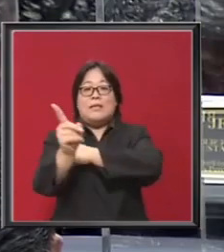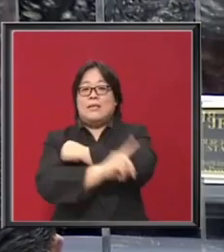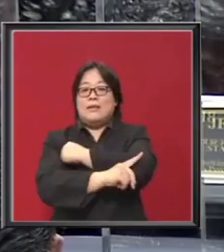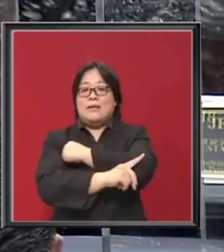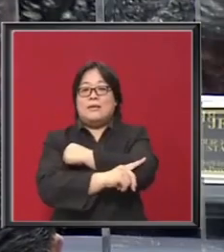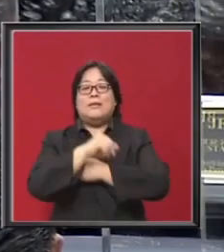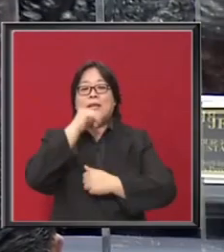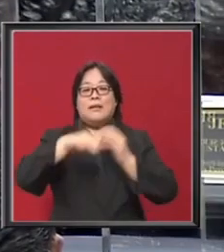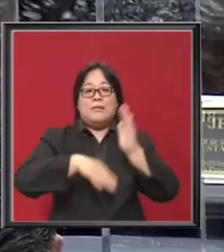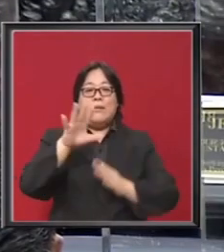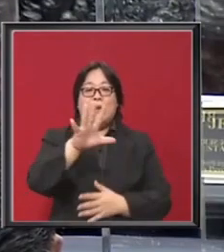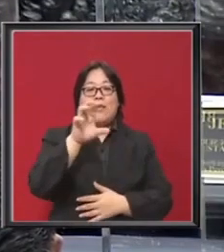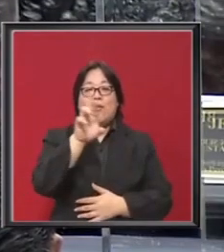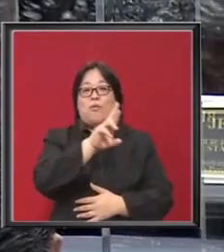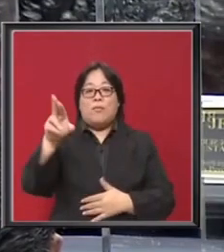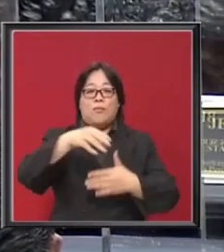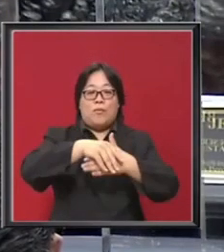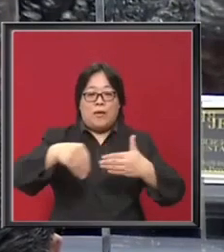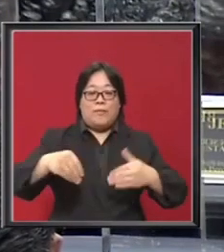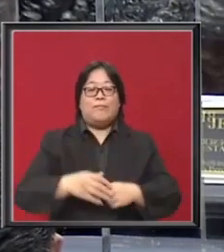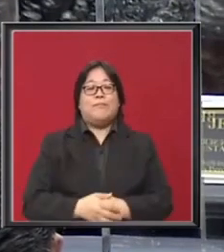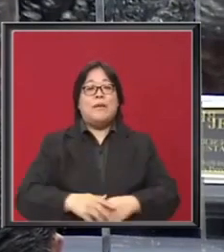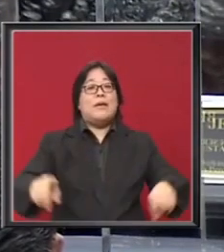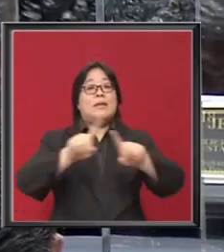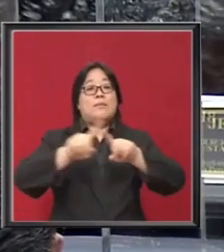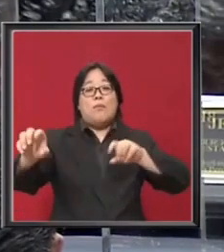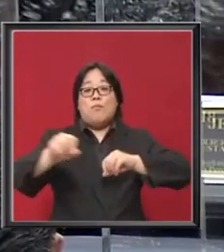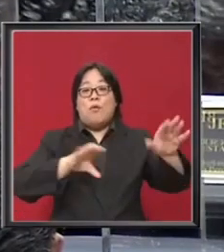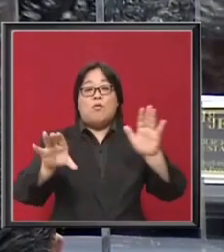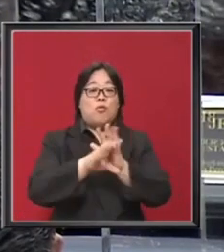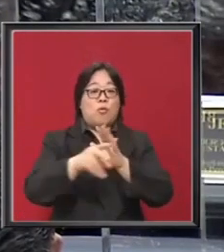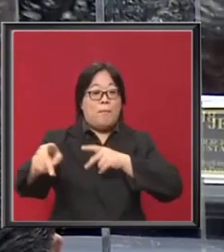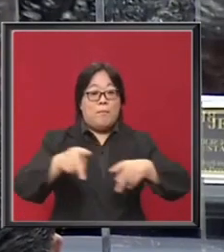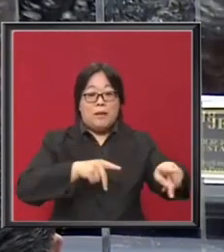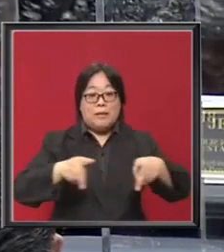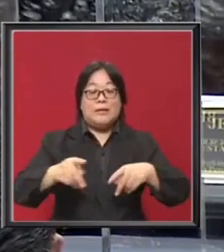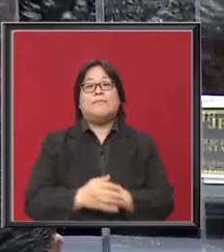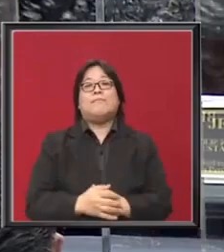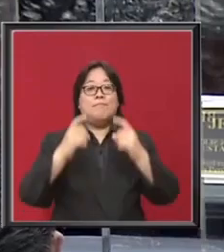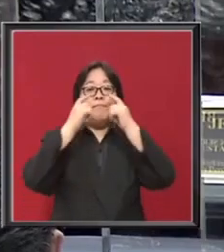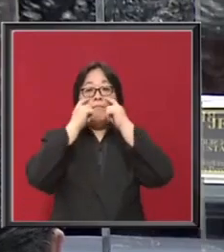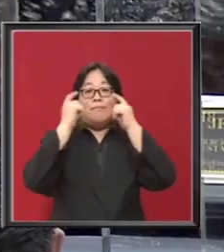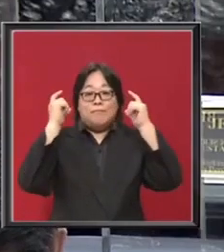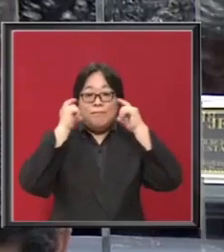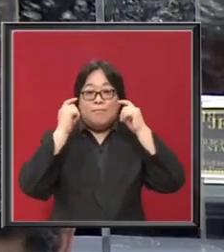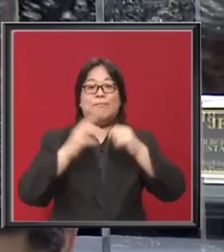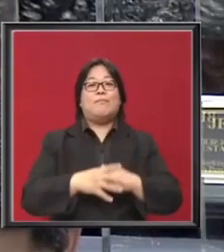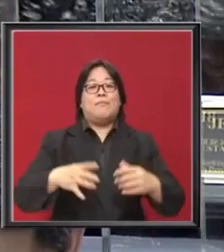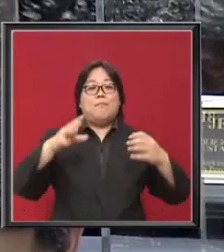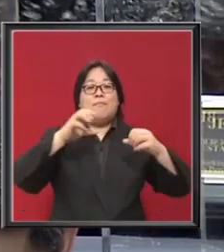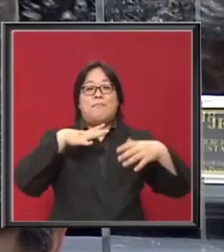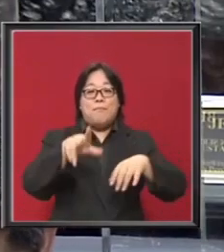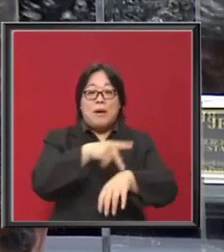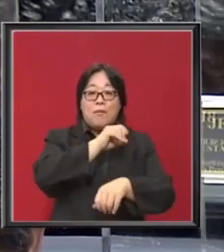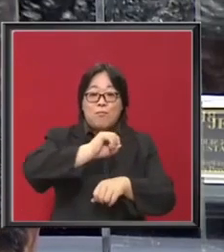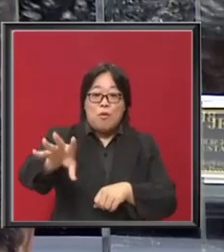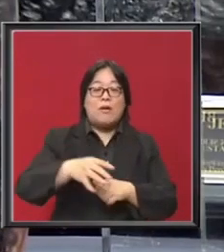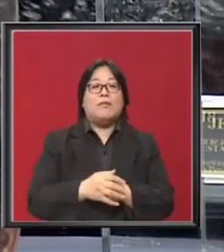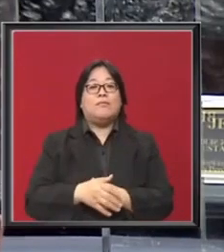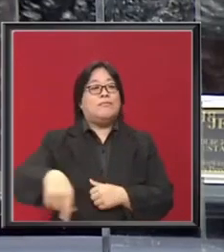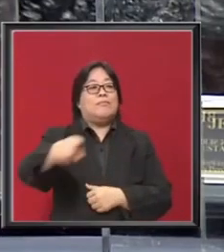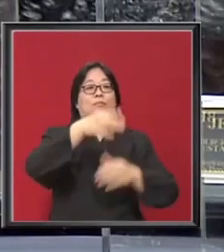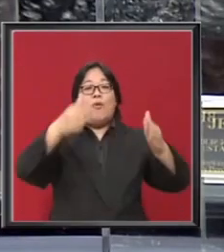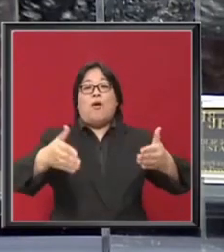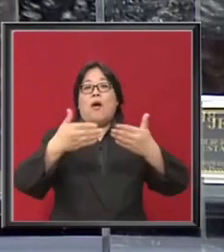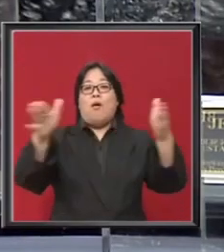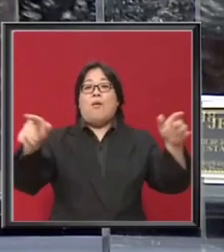denda tidak deh paling mengatur Ibu Inggit walau bagaimanapun buangan seperti plastik Belitung Uke pakai buang ia dibunuh pakai